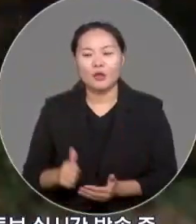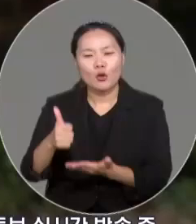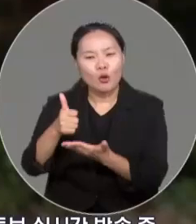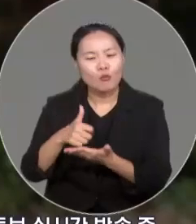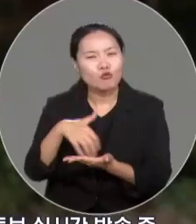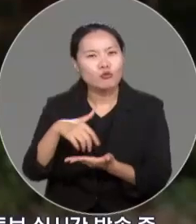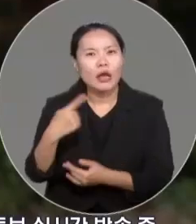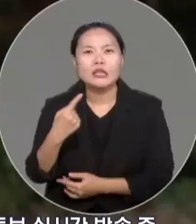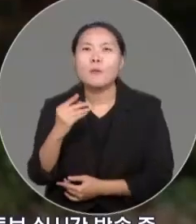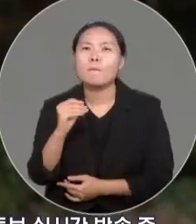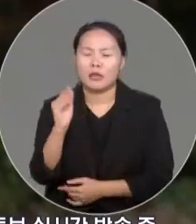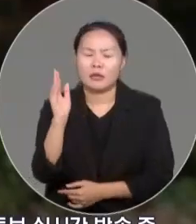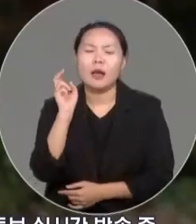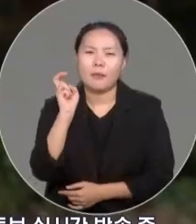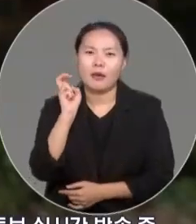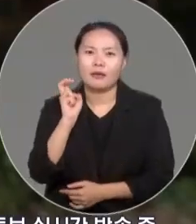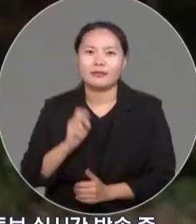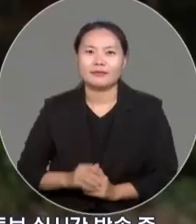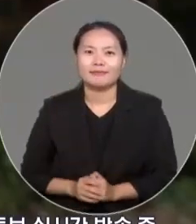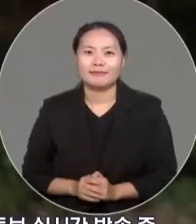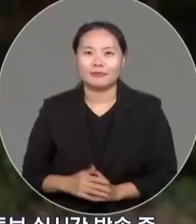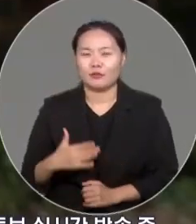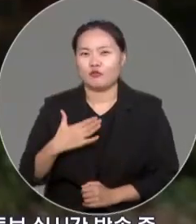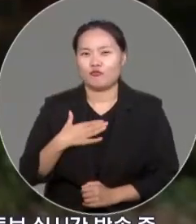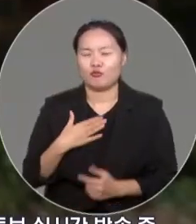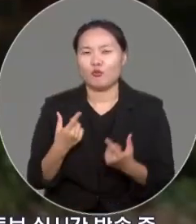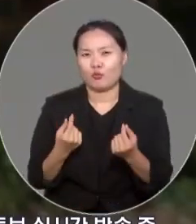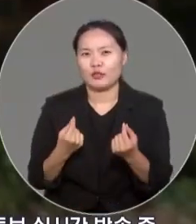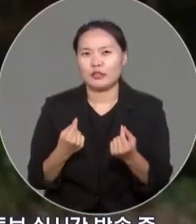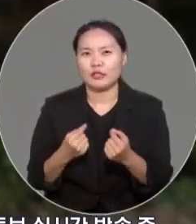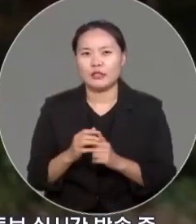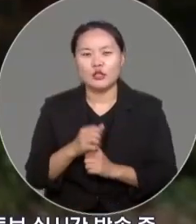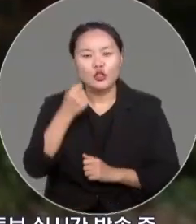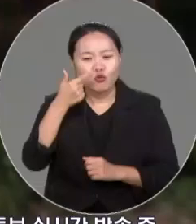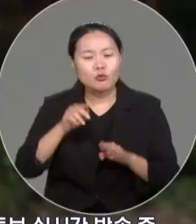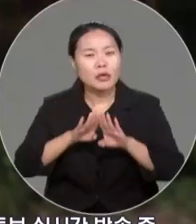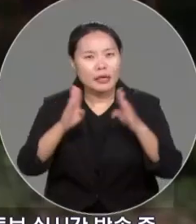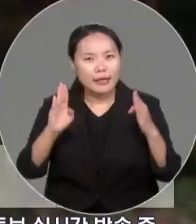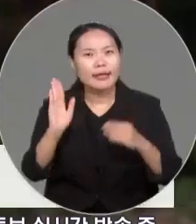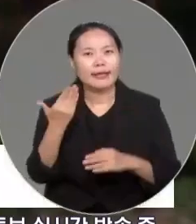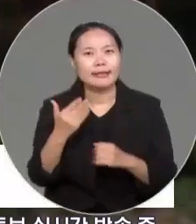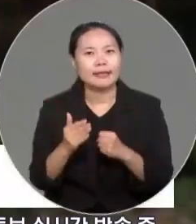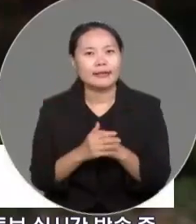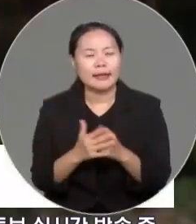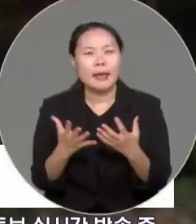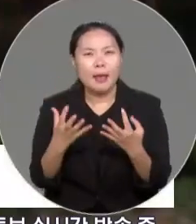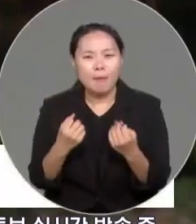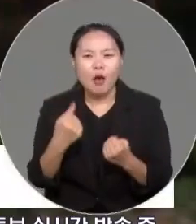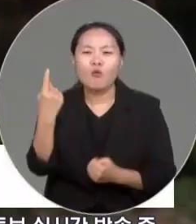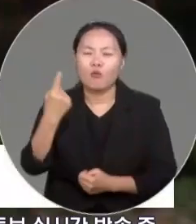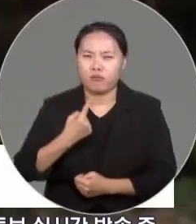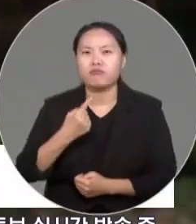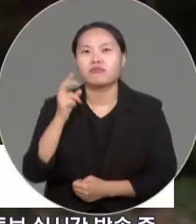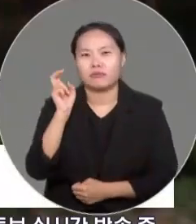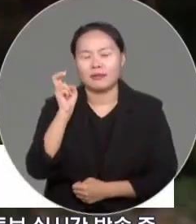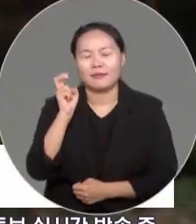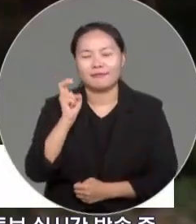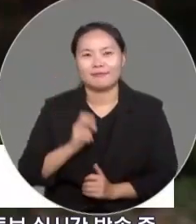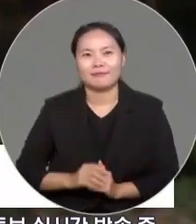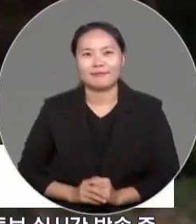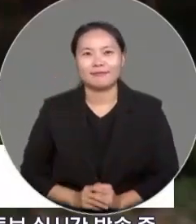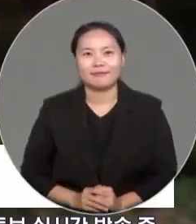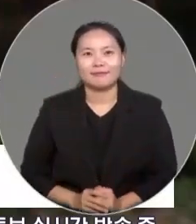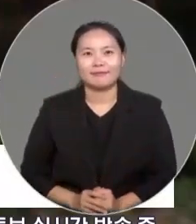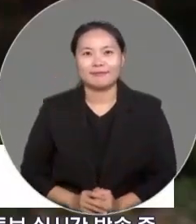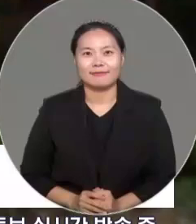한 천만 명 하더라고요. 저희들도 한 6개월간 열린 만큼 많은 방문객이 찾아올 것으로 생각하고